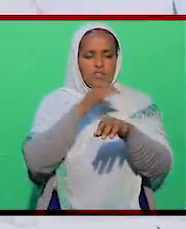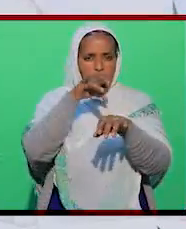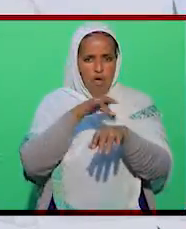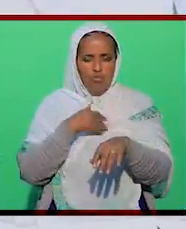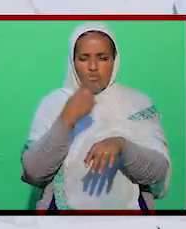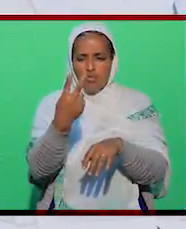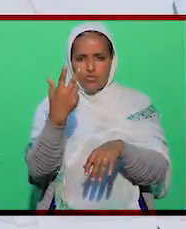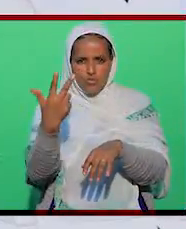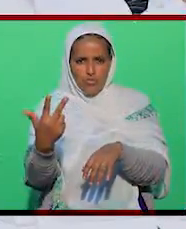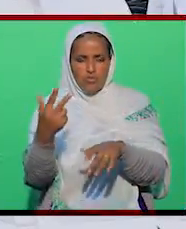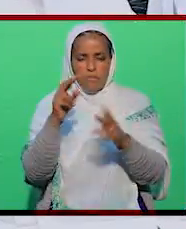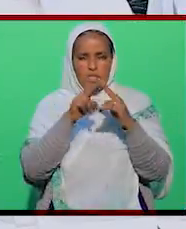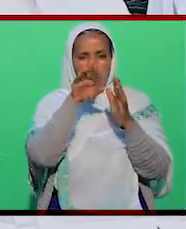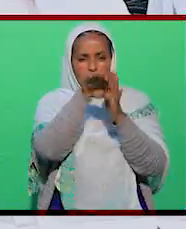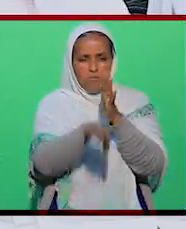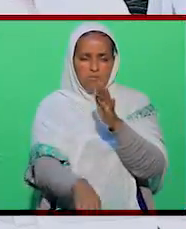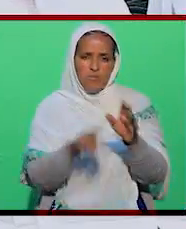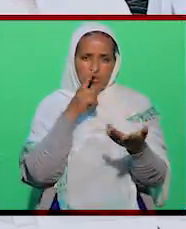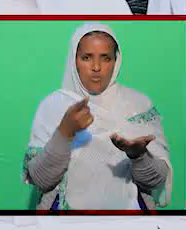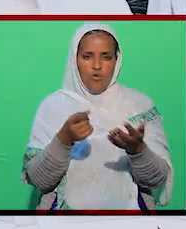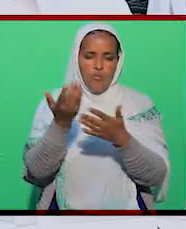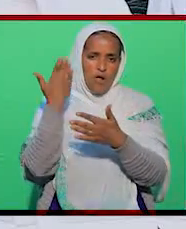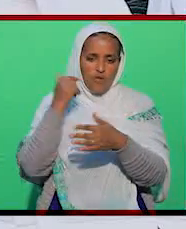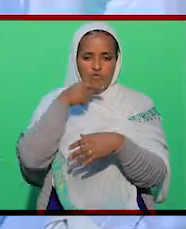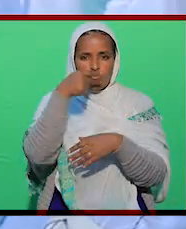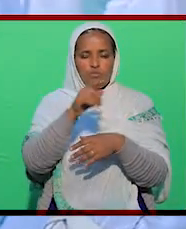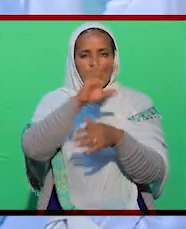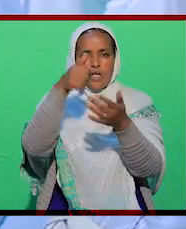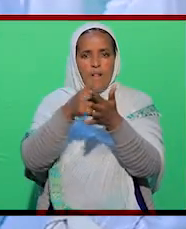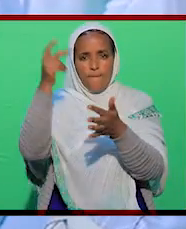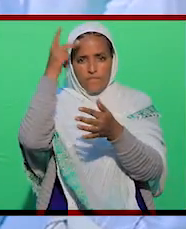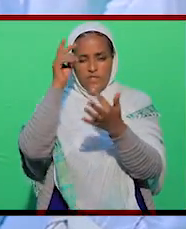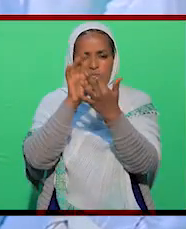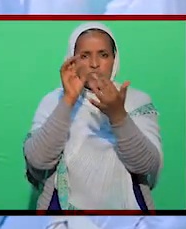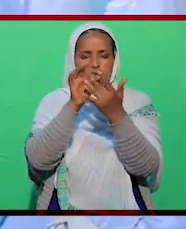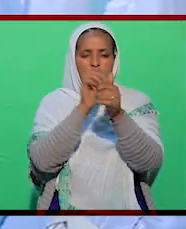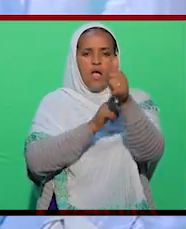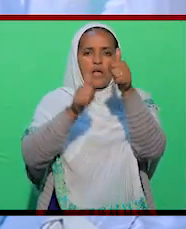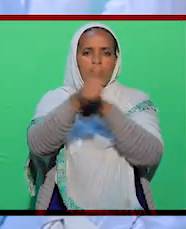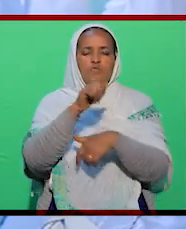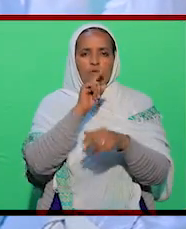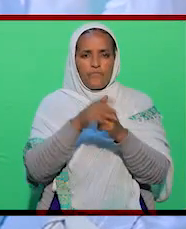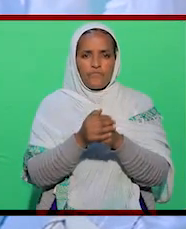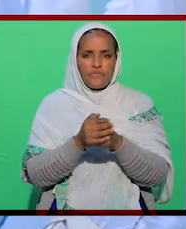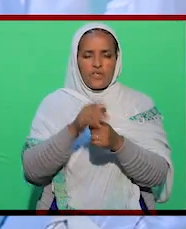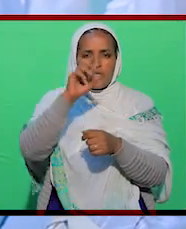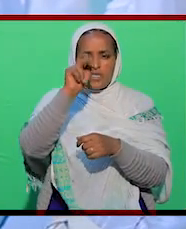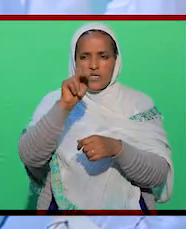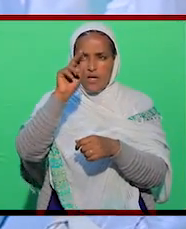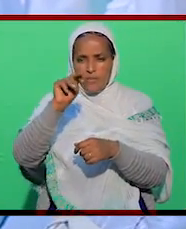አሁን በሀገራችን ያሉ እንደ ሁለት ሶስት ደው ባጭሩ በጣም እየወረደ ነው ነገራቸው። ባለፈው እንደተባለ የጠቅላይ ሚኒስትር ምርጫ በጣም ቀደም